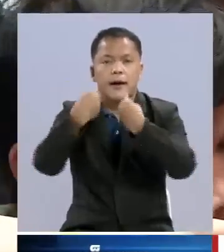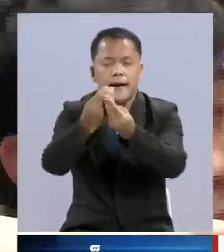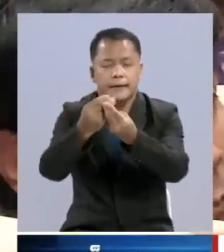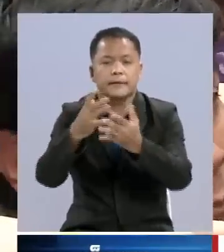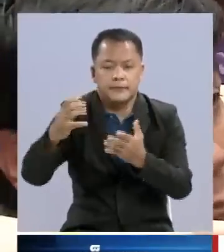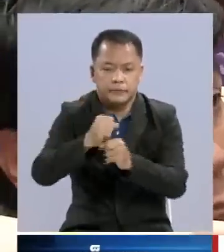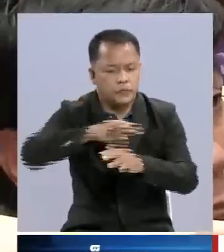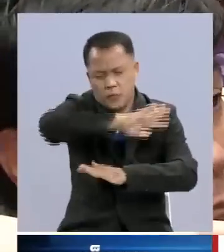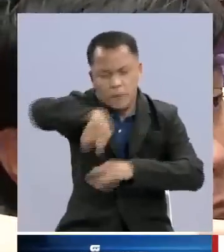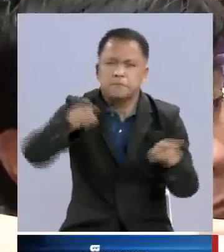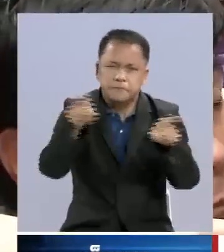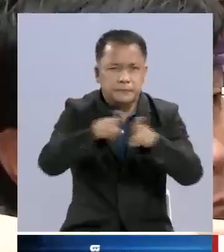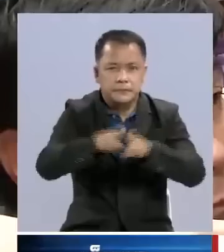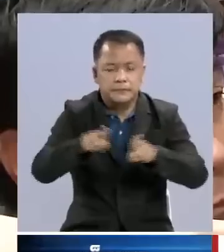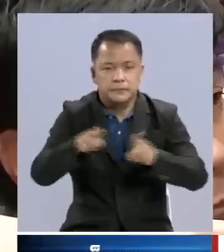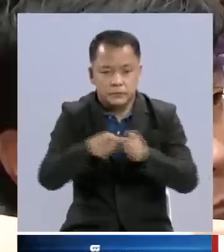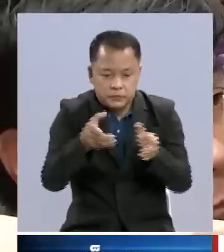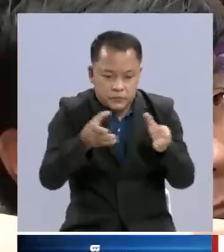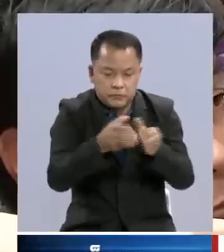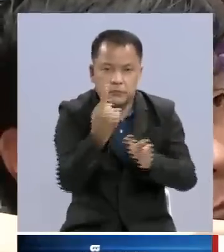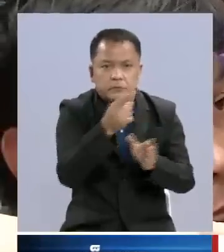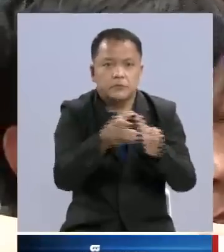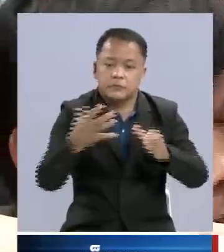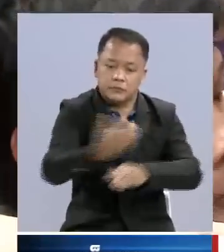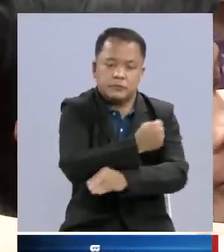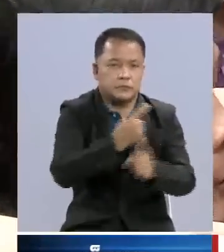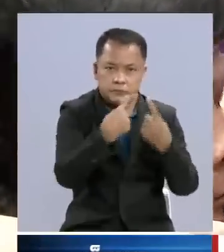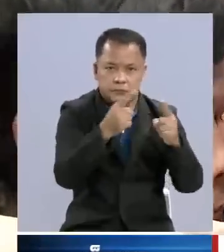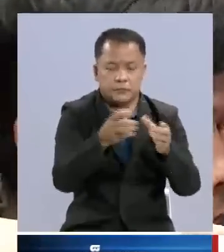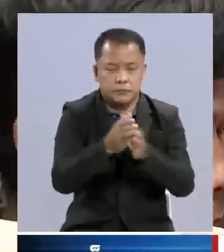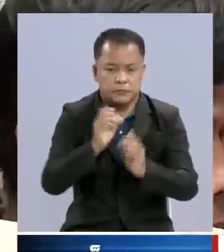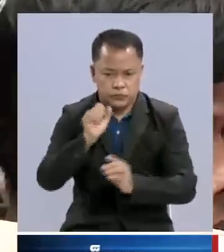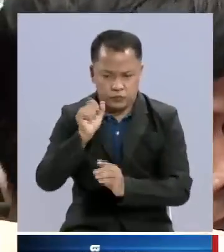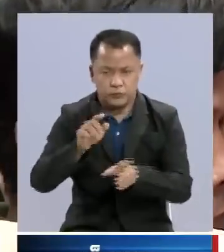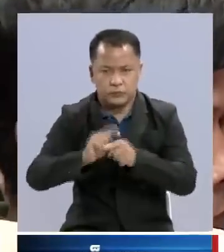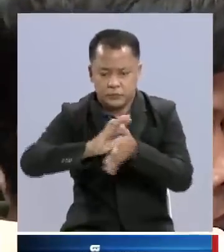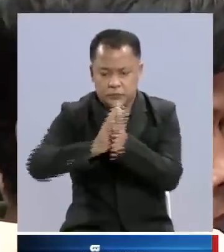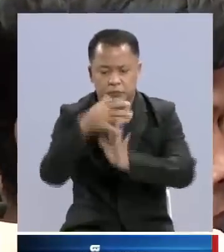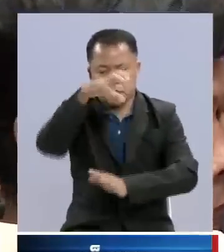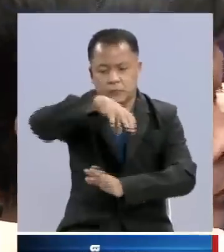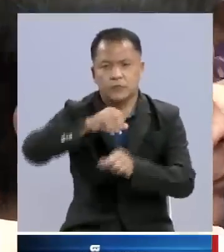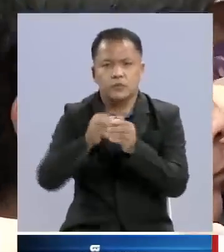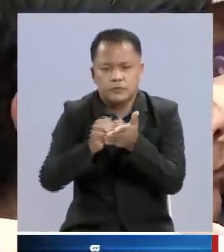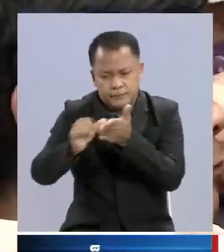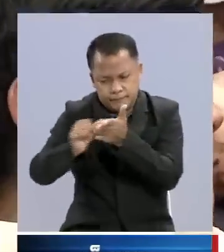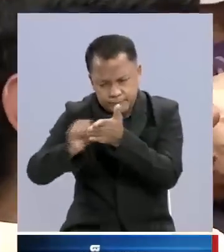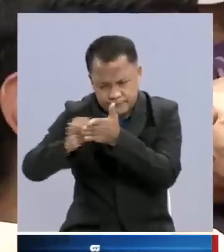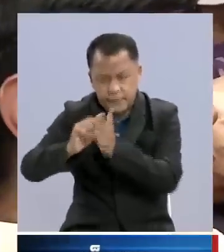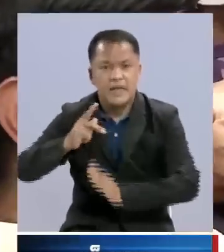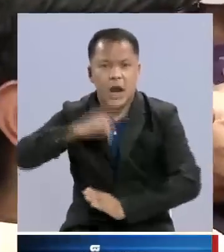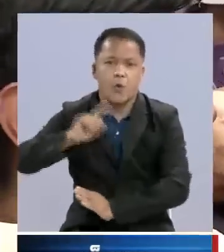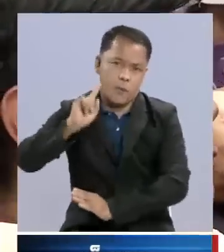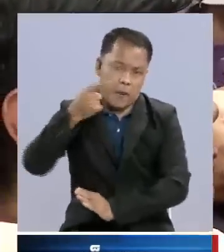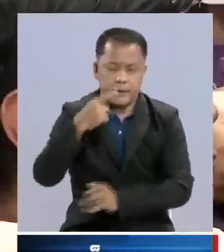ช้กับทุกคดีไม่ใช่แค่คดีในทางการเมืองแล้วต้องเร่งปฏิรูปองค์กรสะสางค้างเก่าคดี